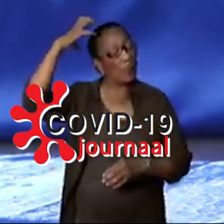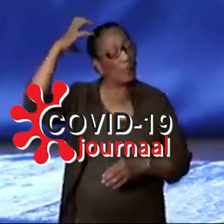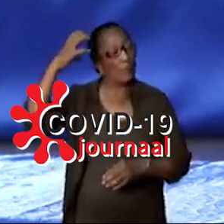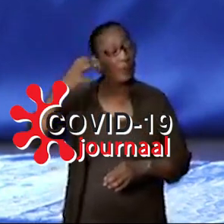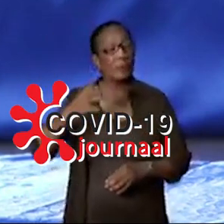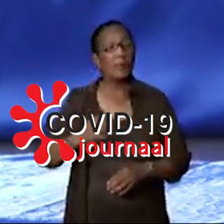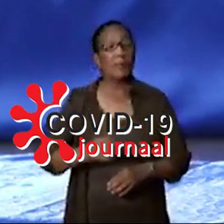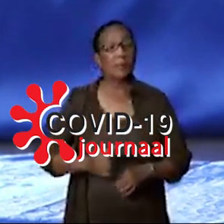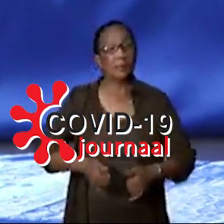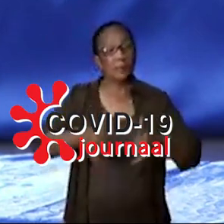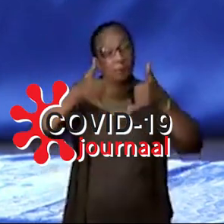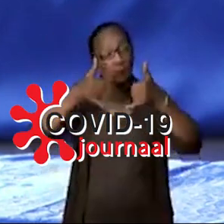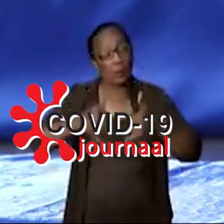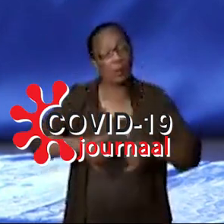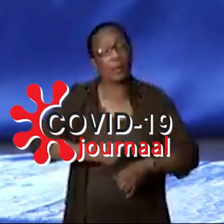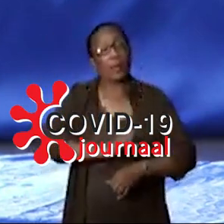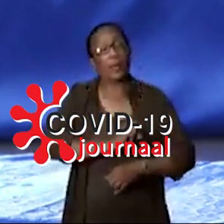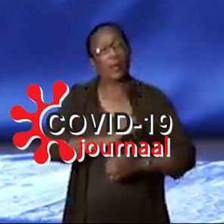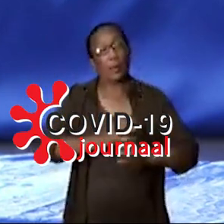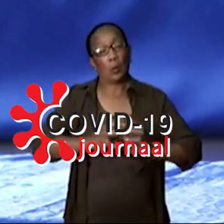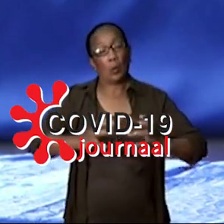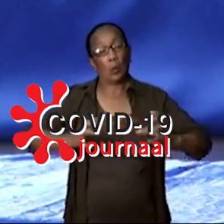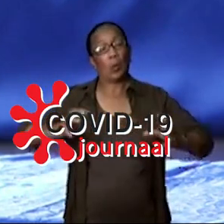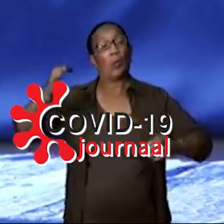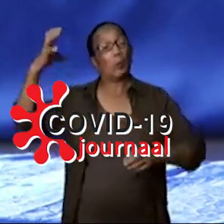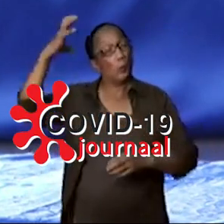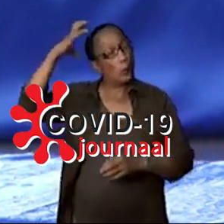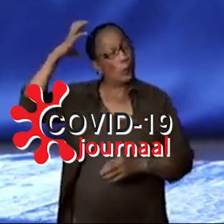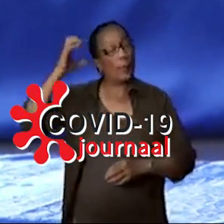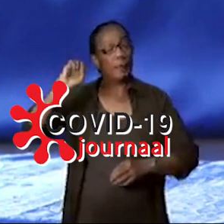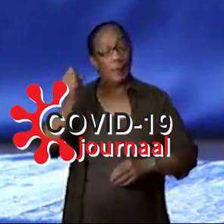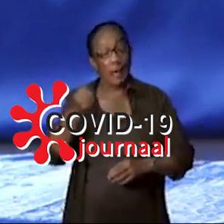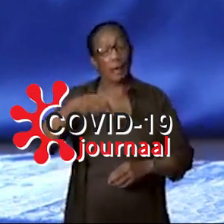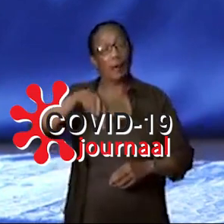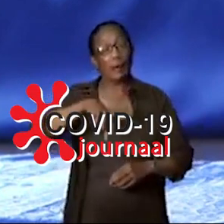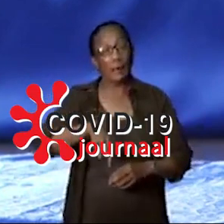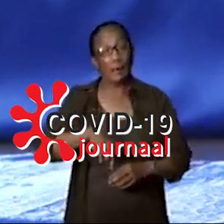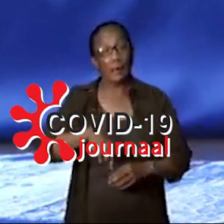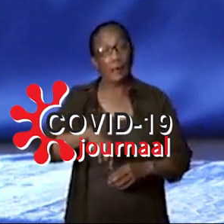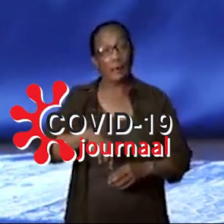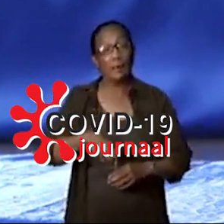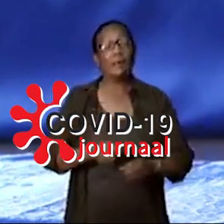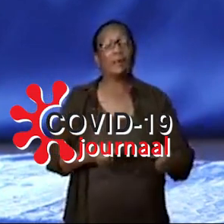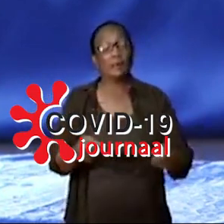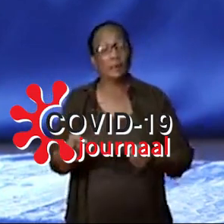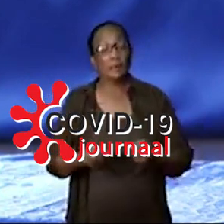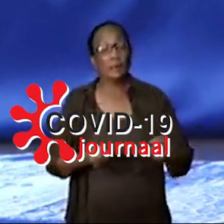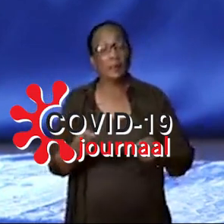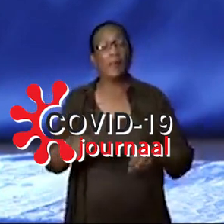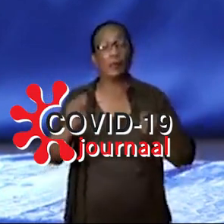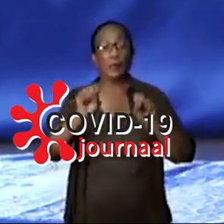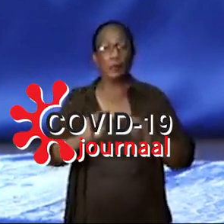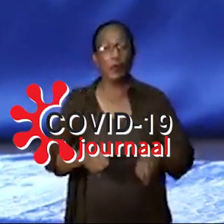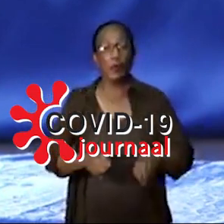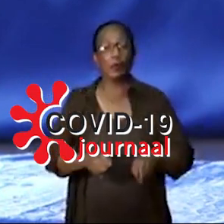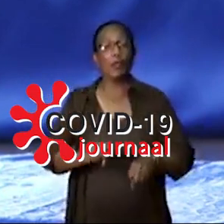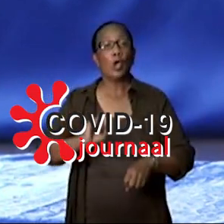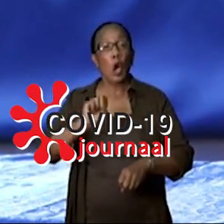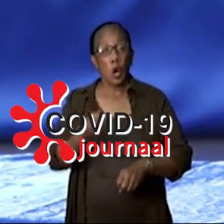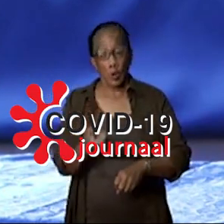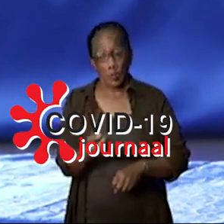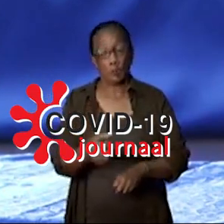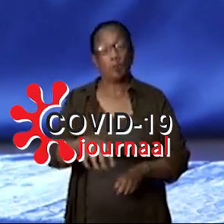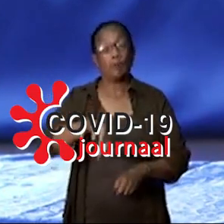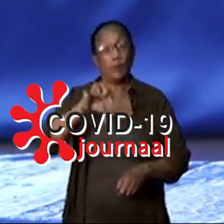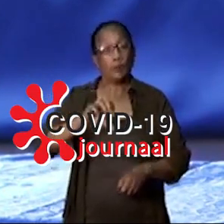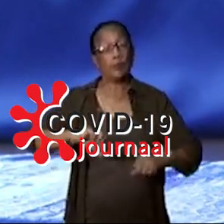het is een heel groot probleem geworden. Dus daarom hebben wij hier zo, dus tenminste de regering, besloten om zo'n fonds in het